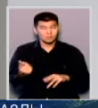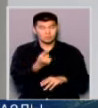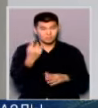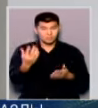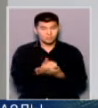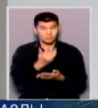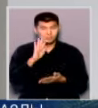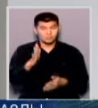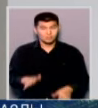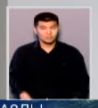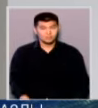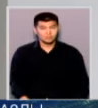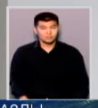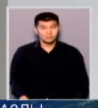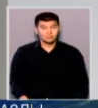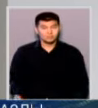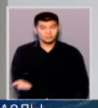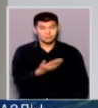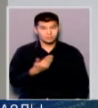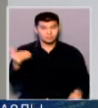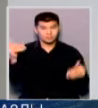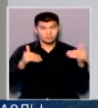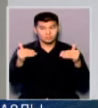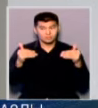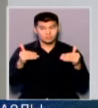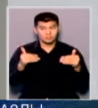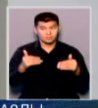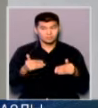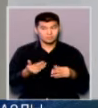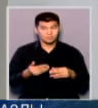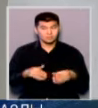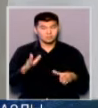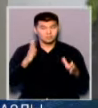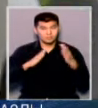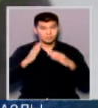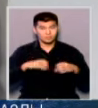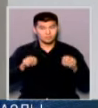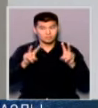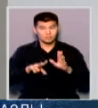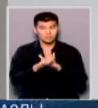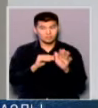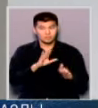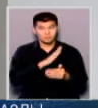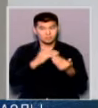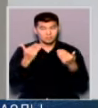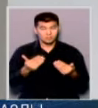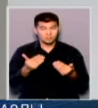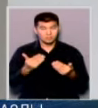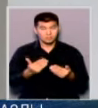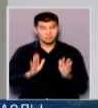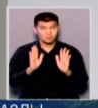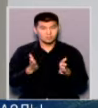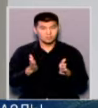болып табылады. Сондықтан да бүгін біз осы колледж, сервис колледжінде әдейілеп таңдап отырмыз. Себебі бұнда